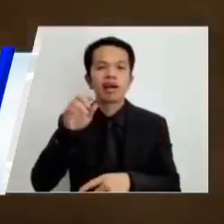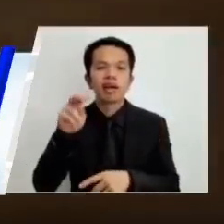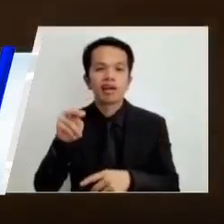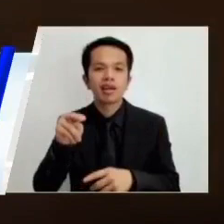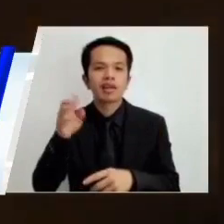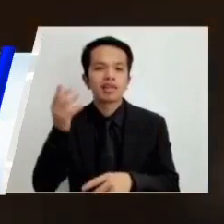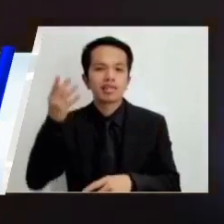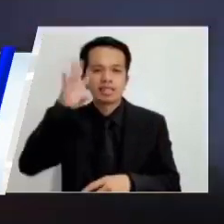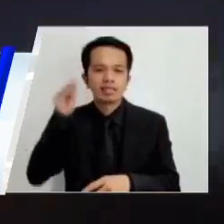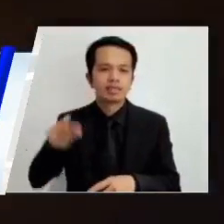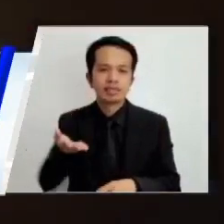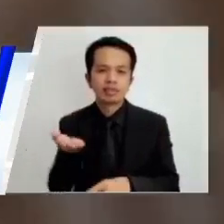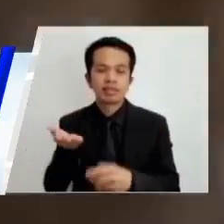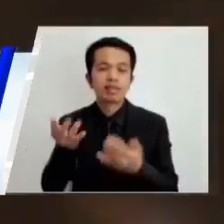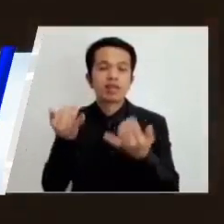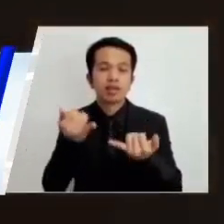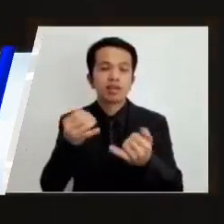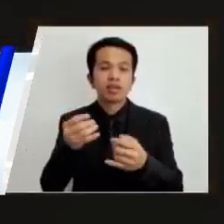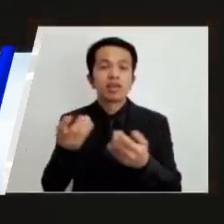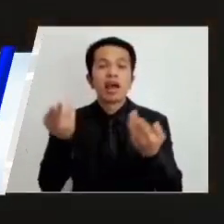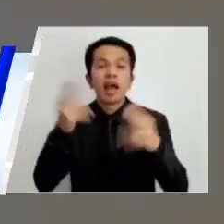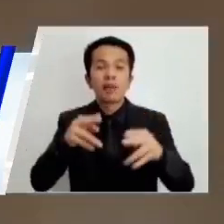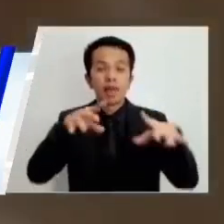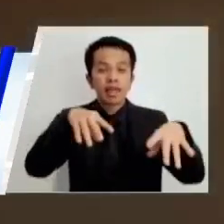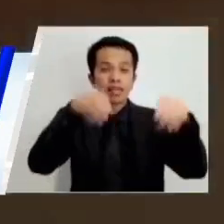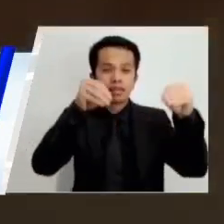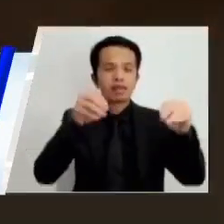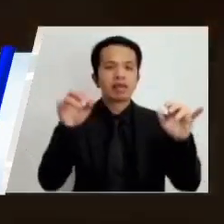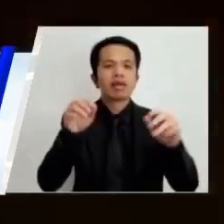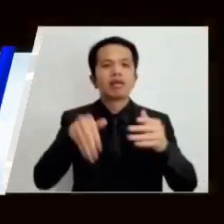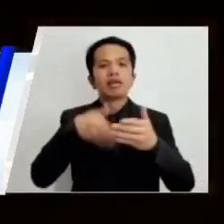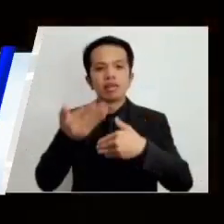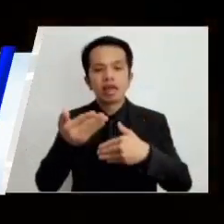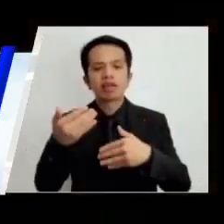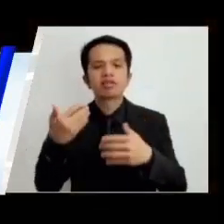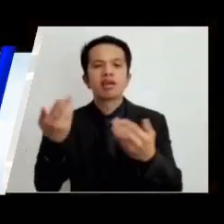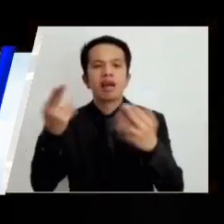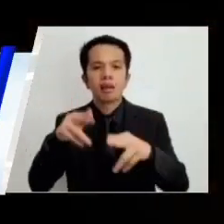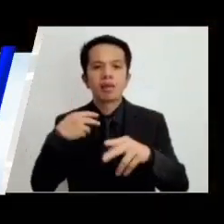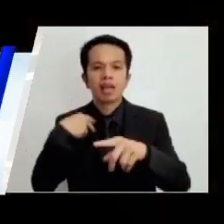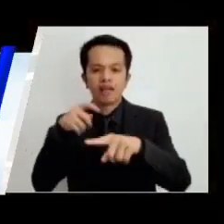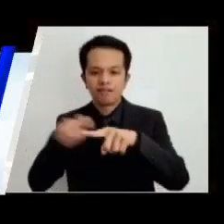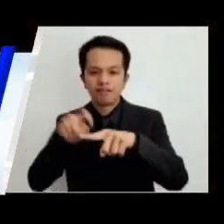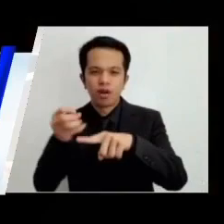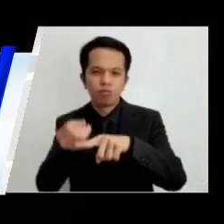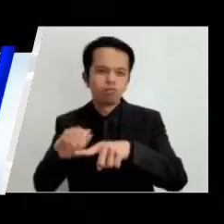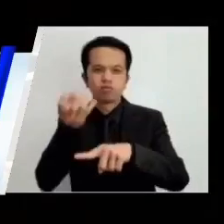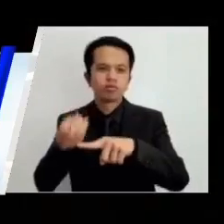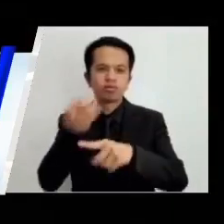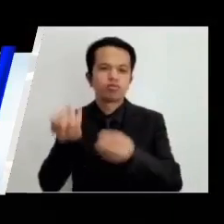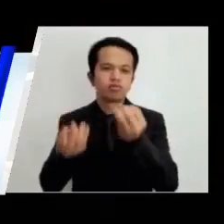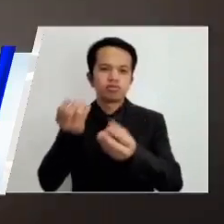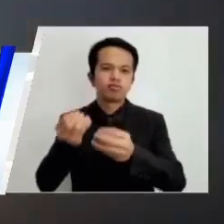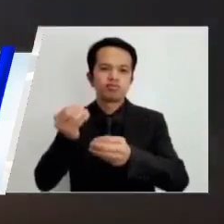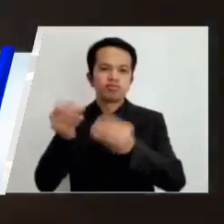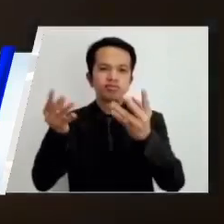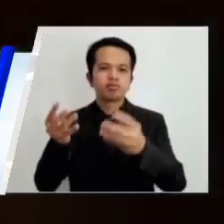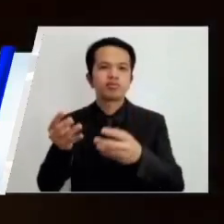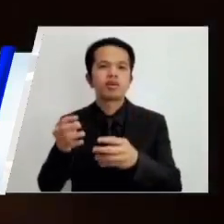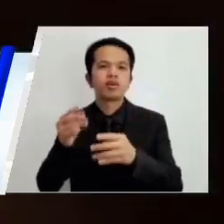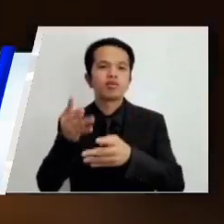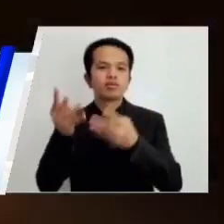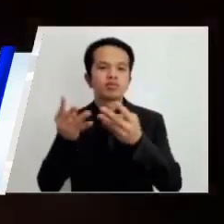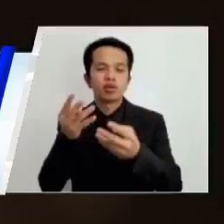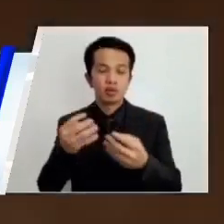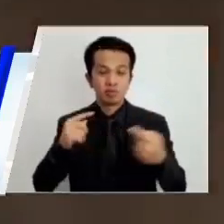muna sa lugar at nang magkakuryente na ulit, saka nagka-short circuit at nangyari ang pagputok. Wala namang nasugatan. Ayon sa